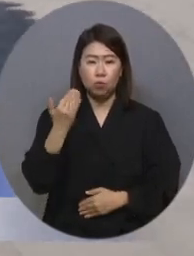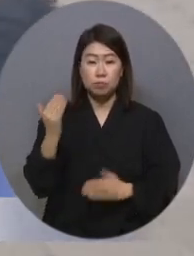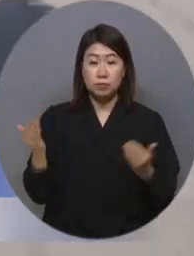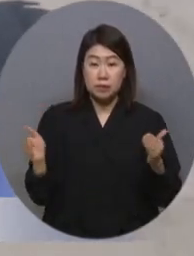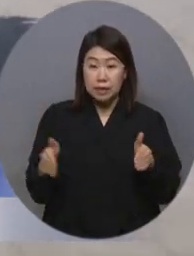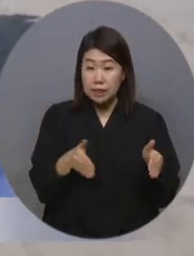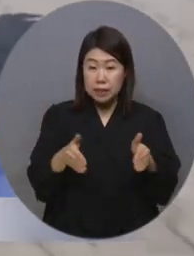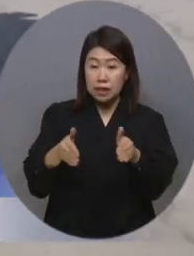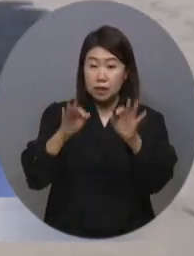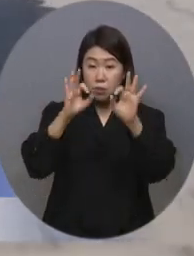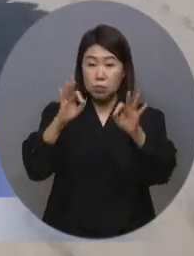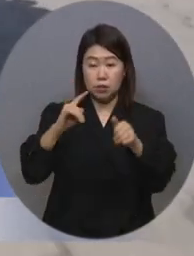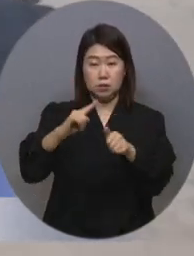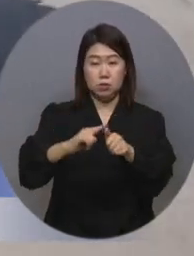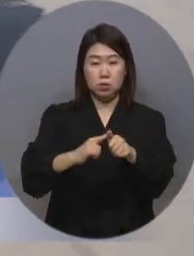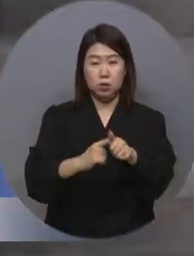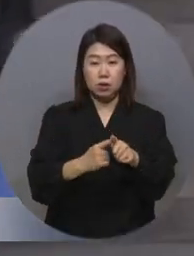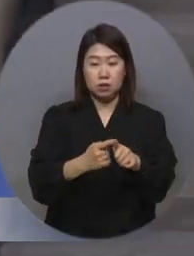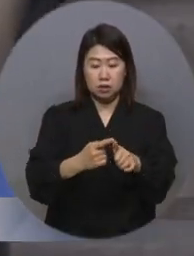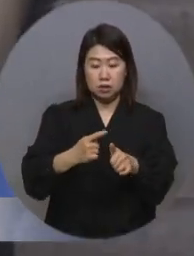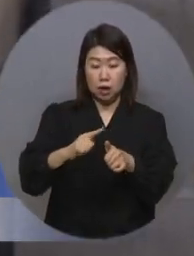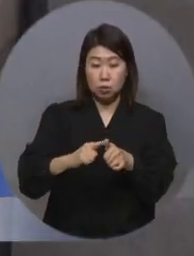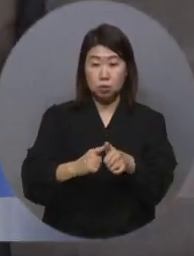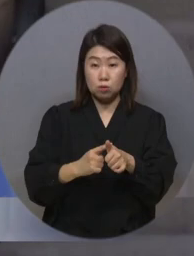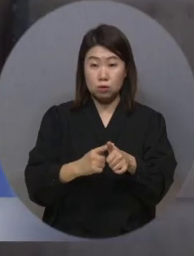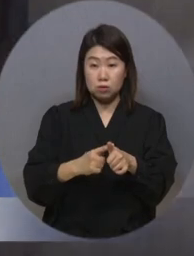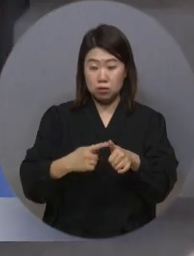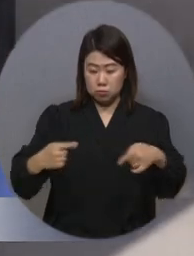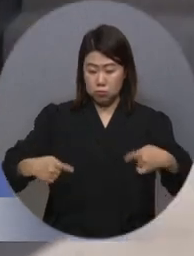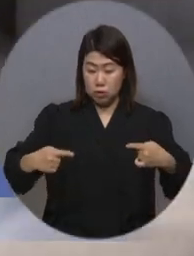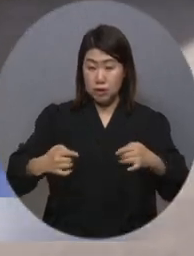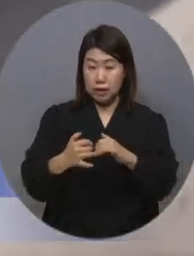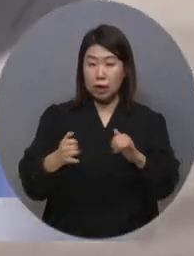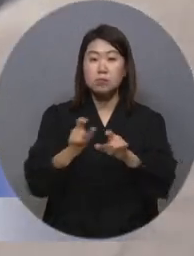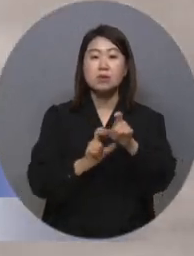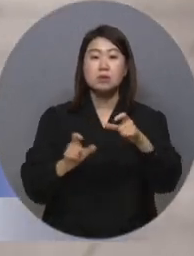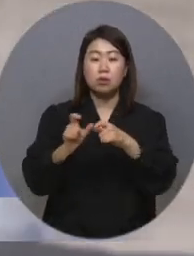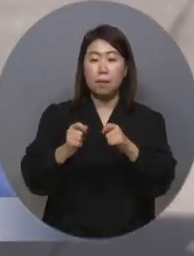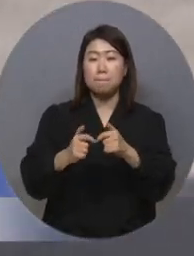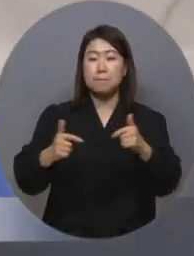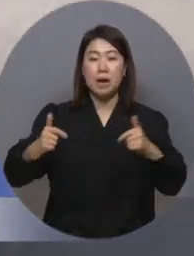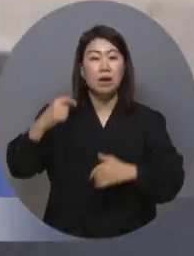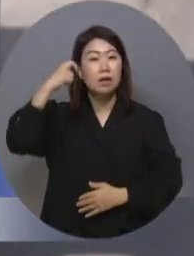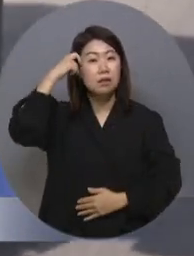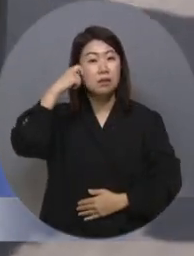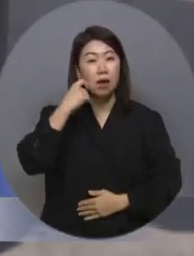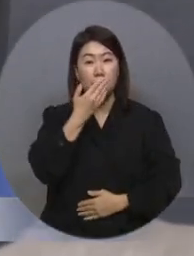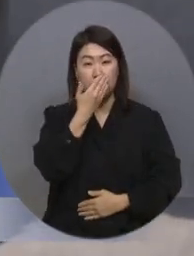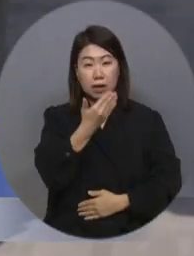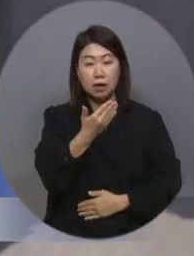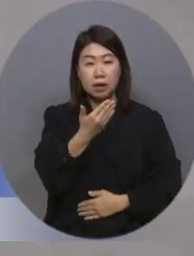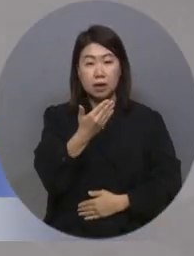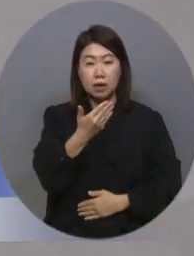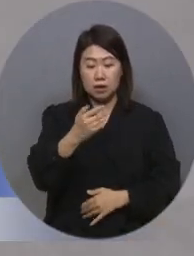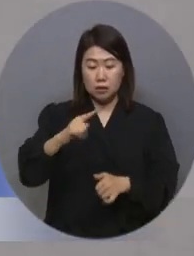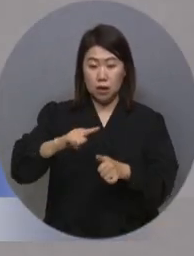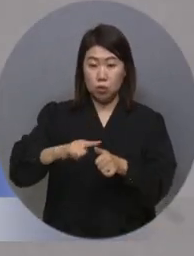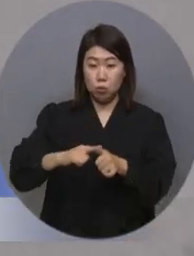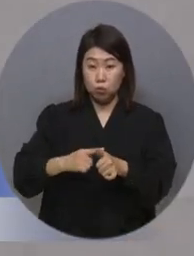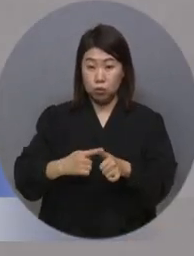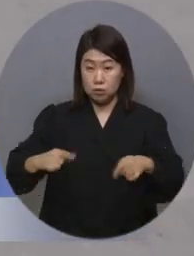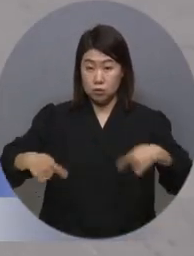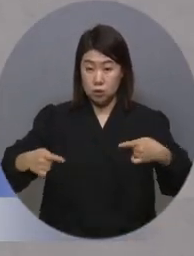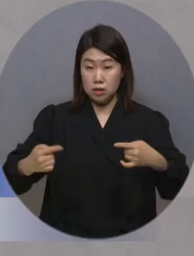길가를 걷다보면 이동력자의 전동보장구 사용 인구가 상당히 증가했음을 실감할 수 있는데요 전동보장고